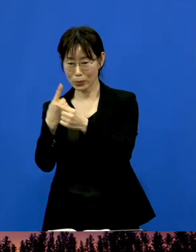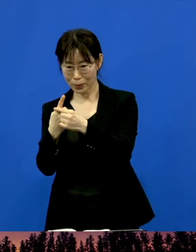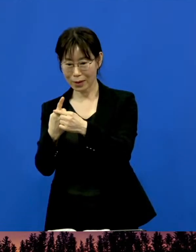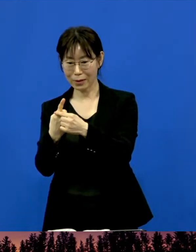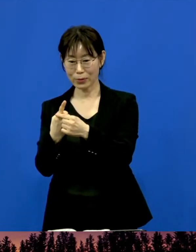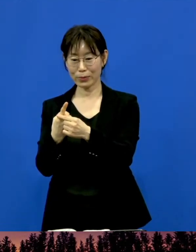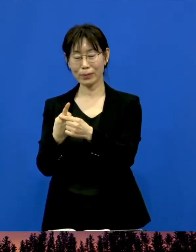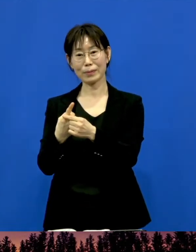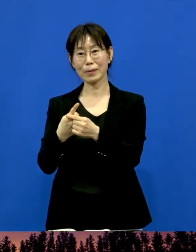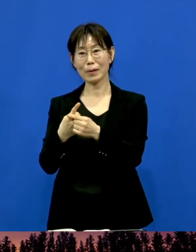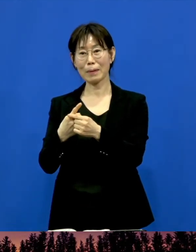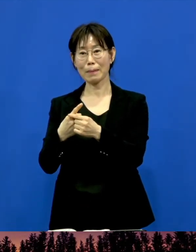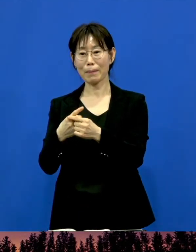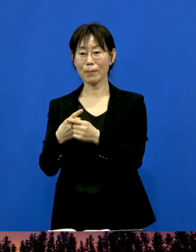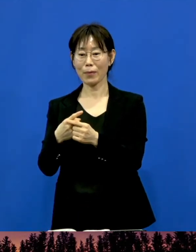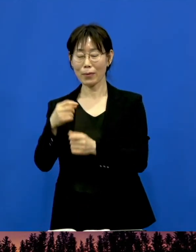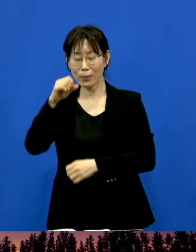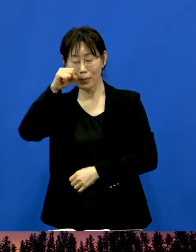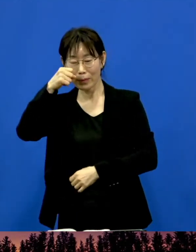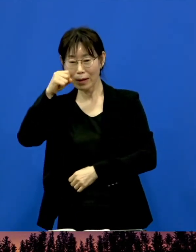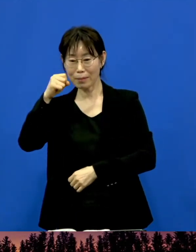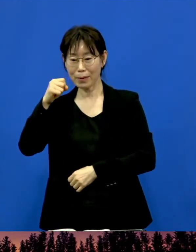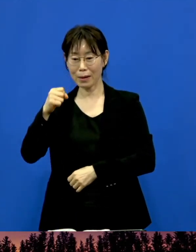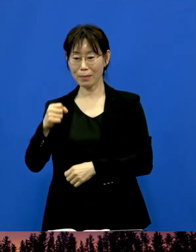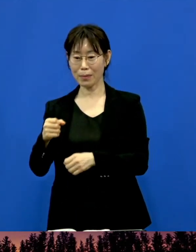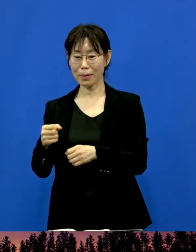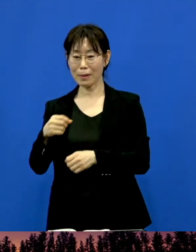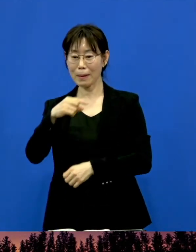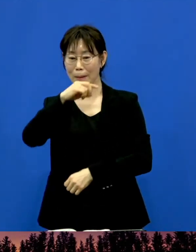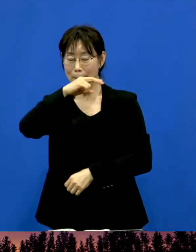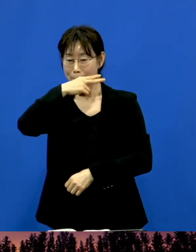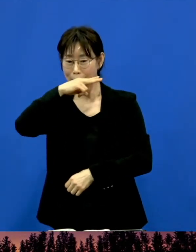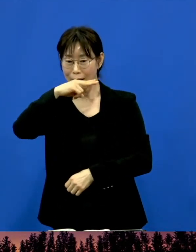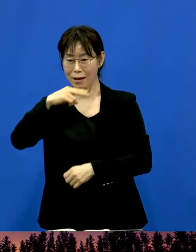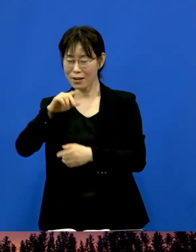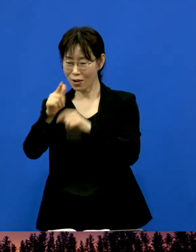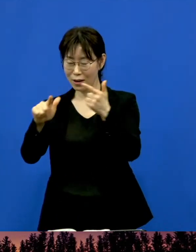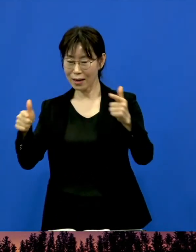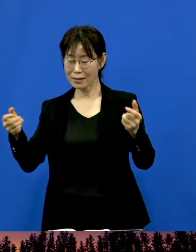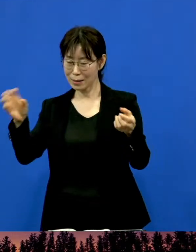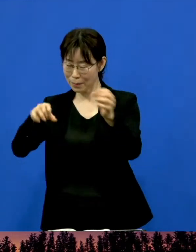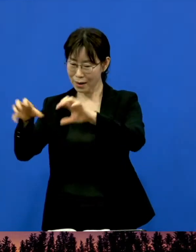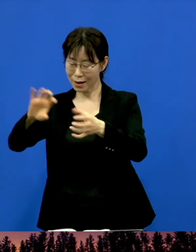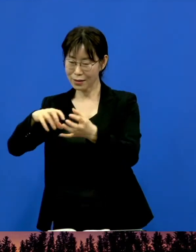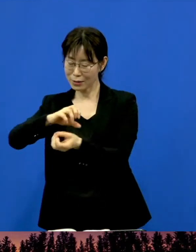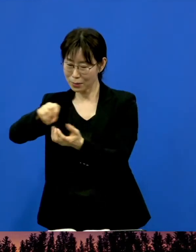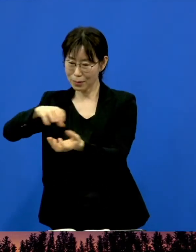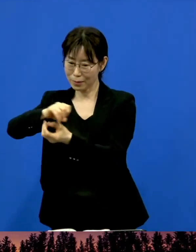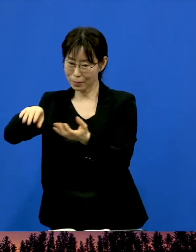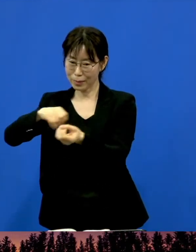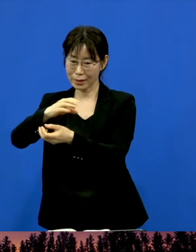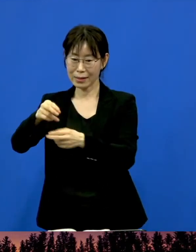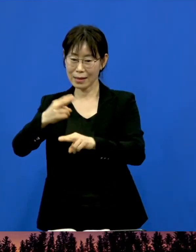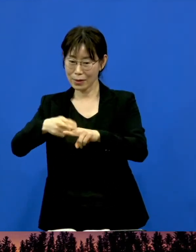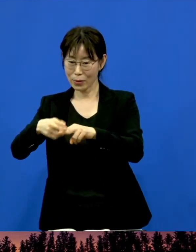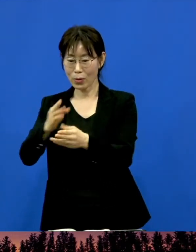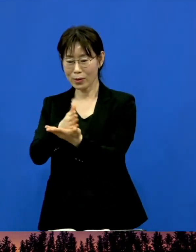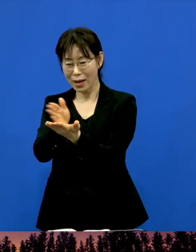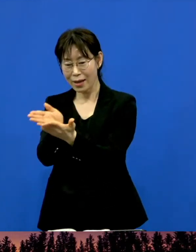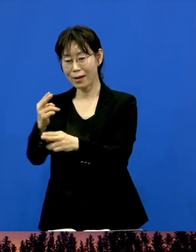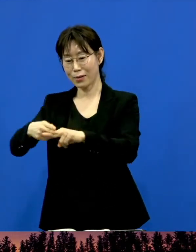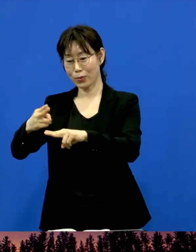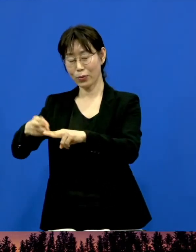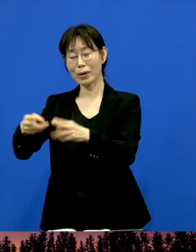미각의 맛을 아는 민족이에요. 우리나라가 맛을 아는 민족이에요. 우리나라 같이 일개의 음식 종류가 많은 나라 많지